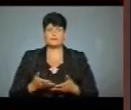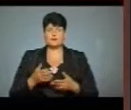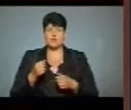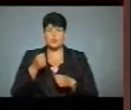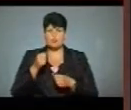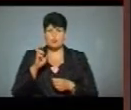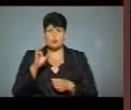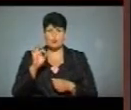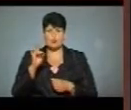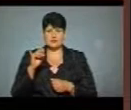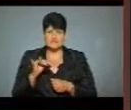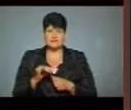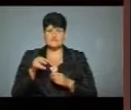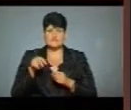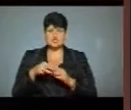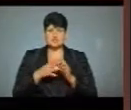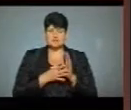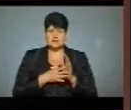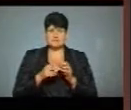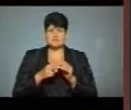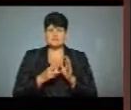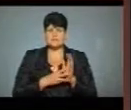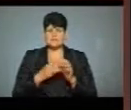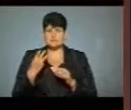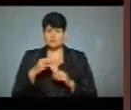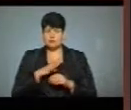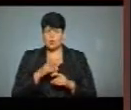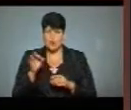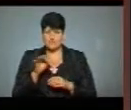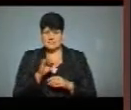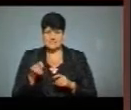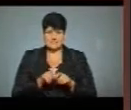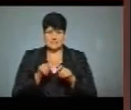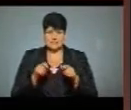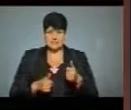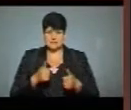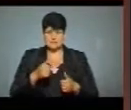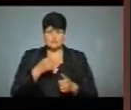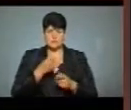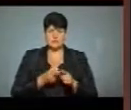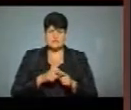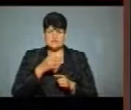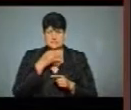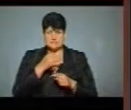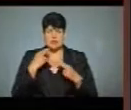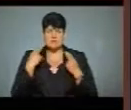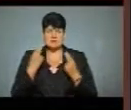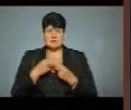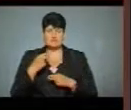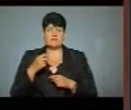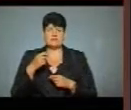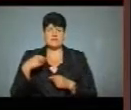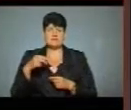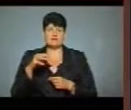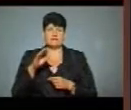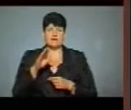Бони 2019. О 18:30 відбулося офіційне відкриття змагань. Про це нам повідомив президент Федерації санного спорту України